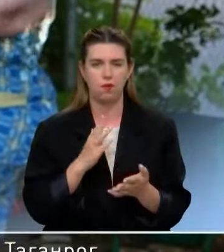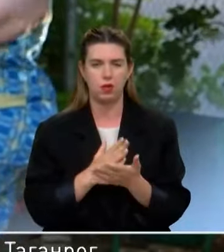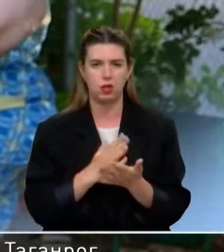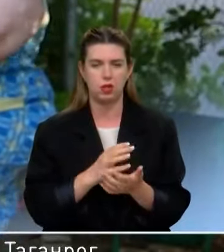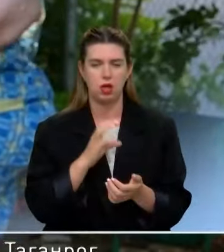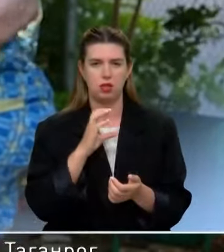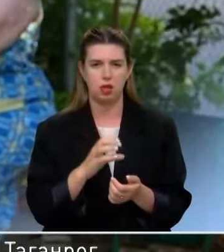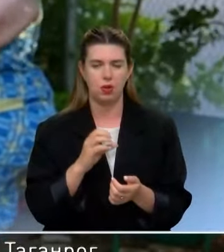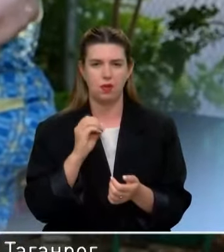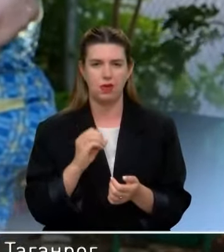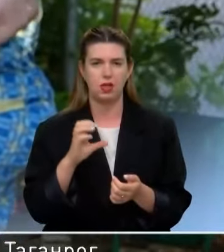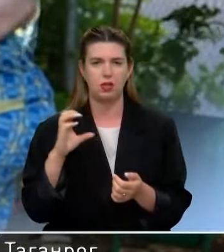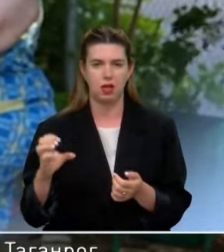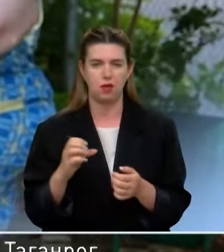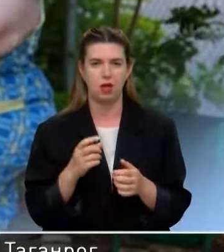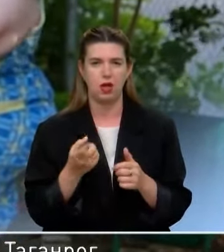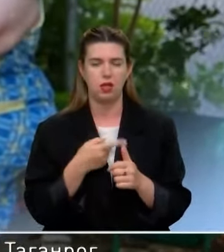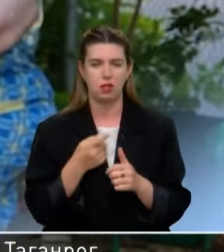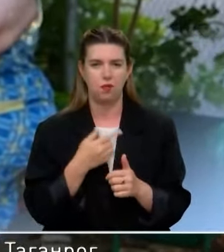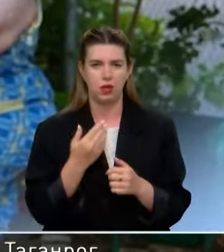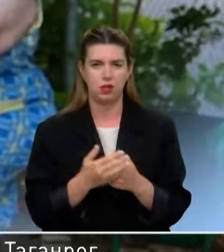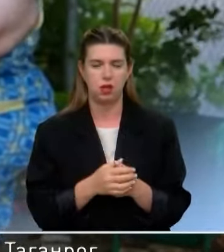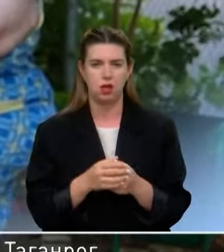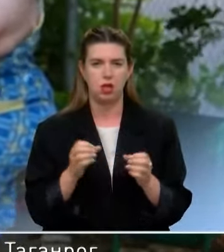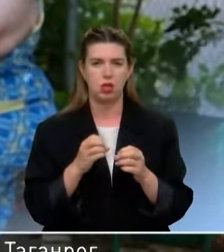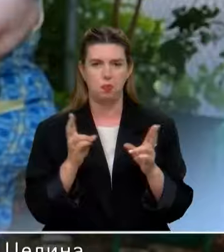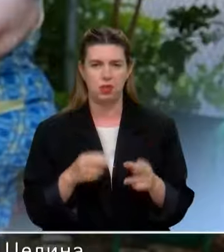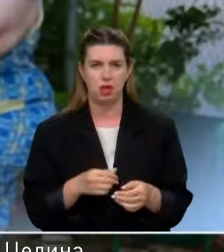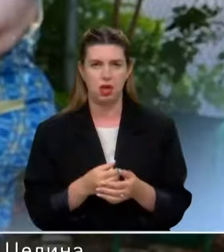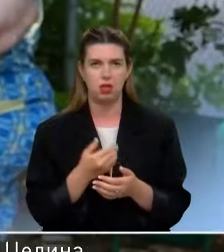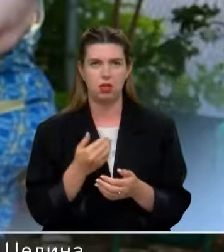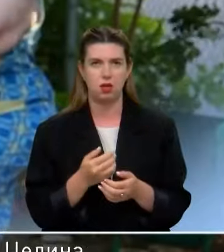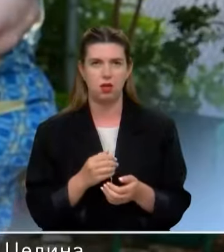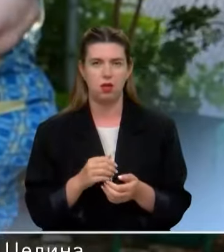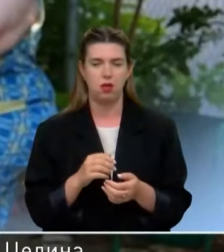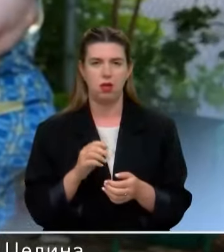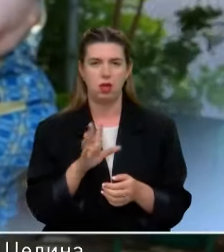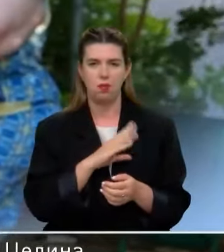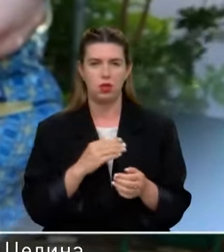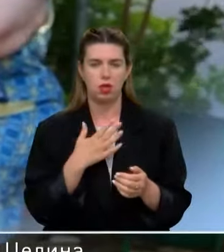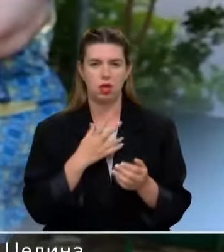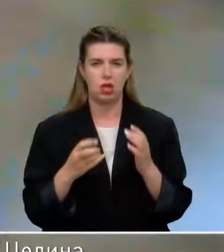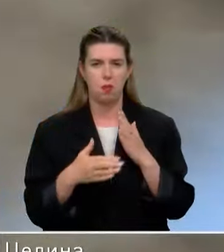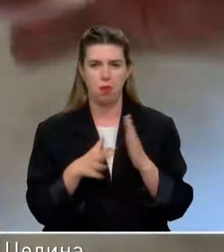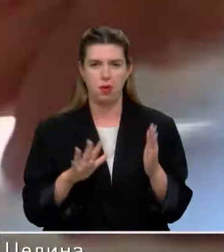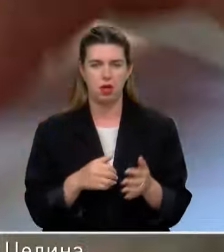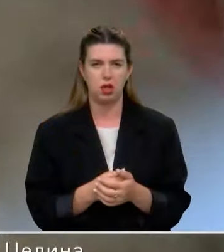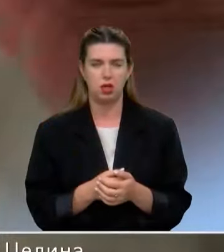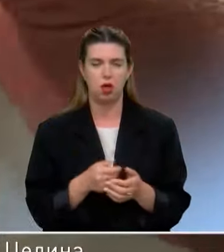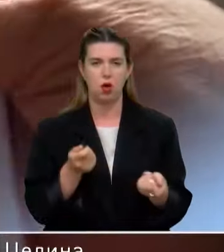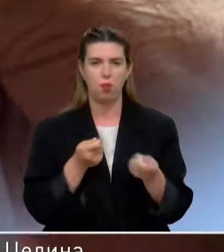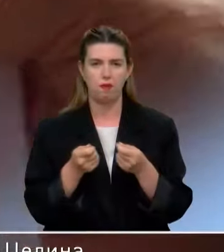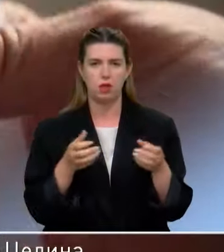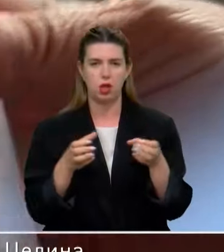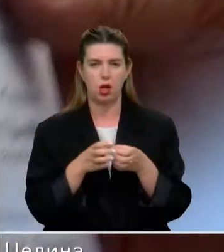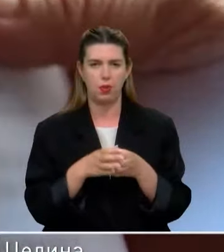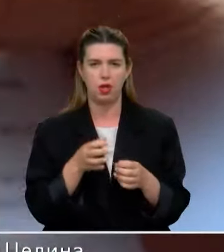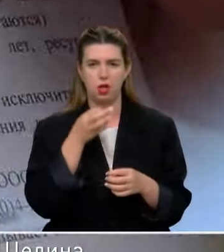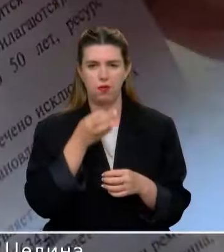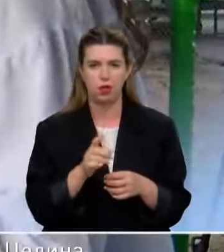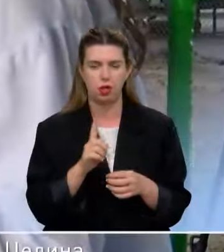само Елена Сергеевна называется она специалист ничем нам не помогает В управляющей компании